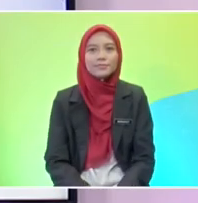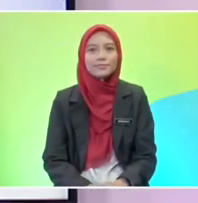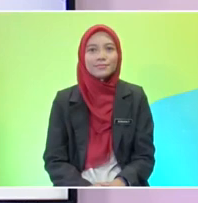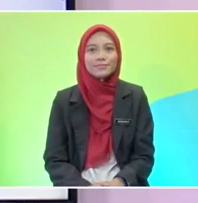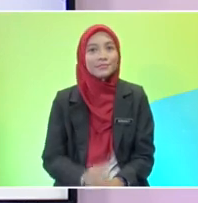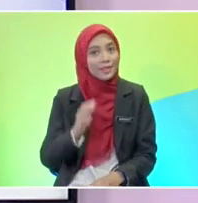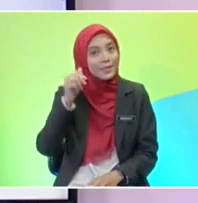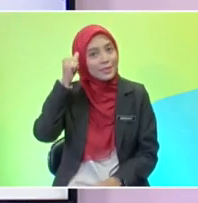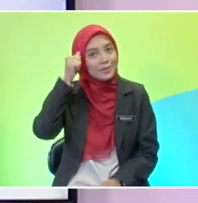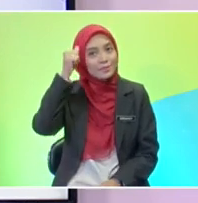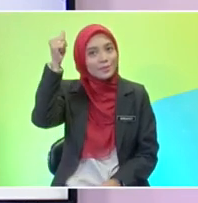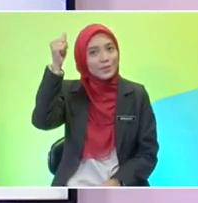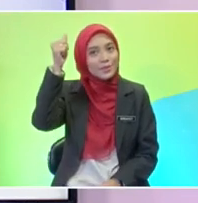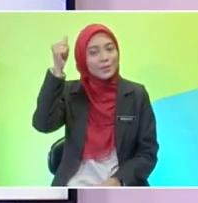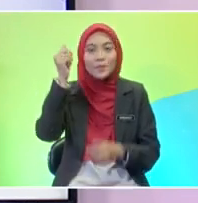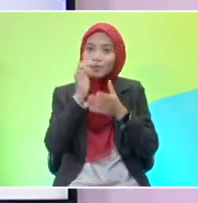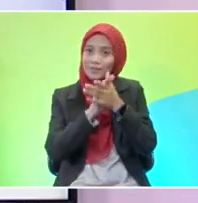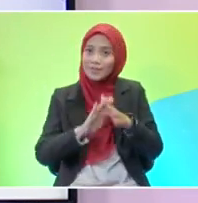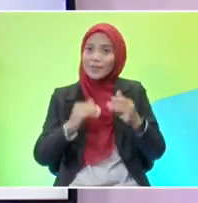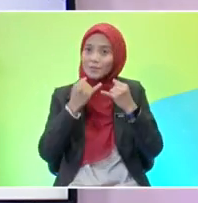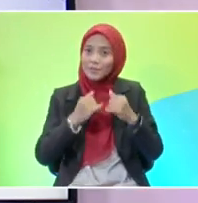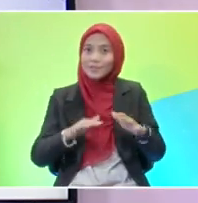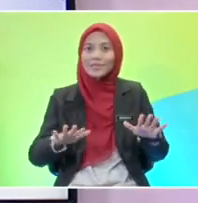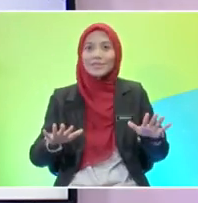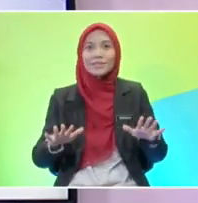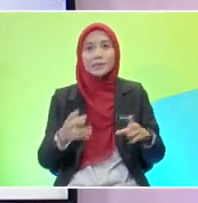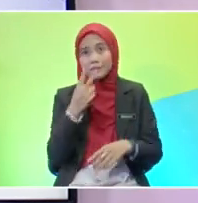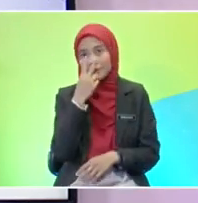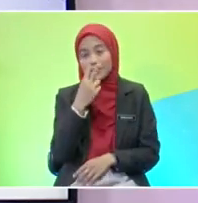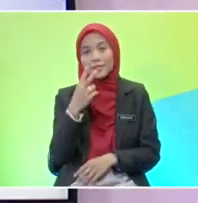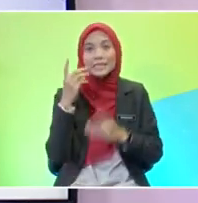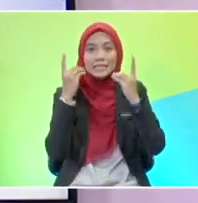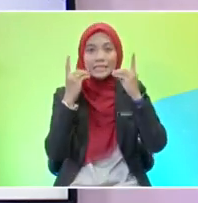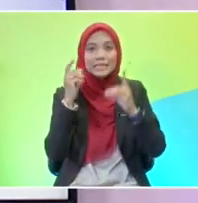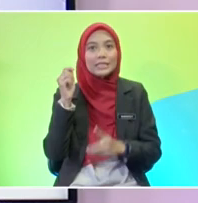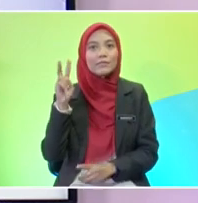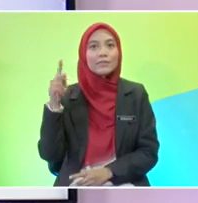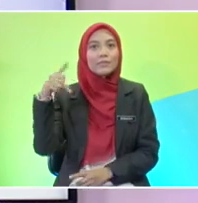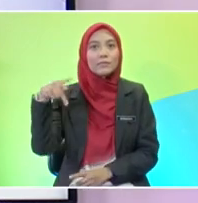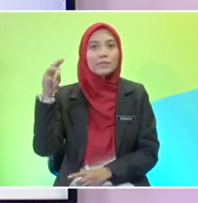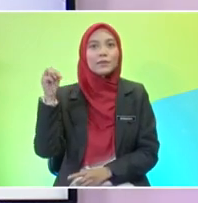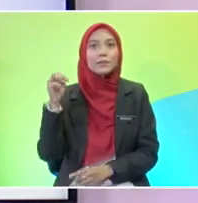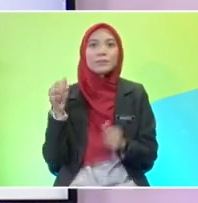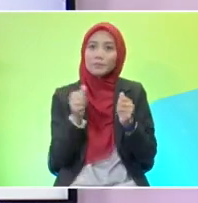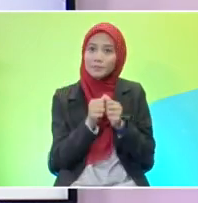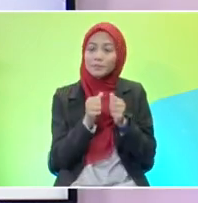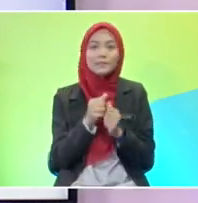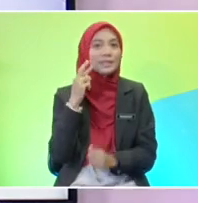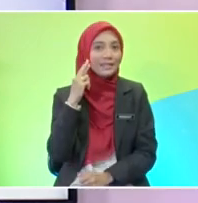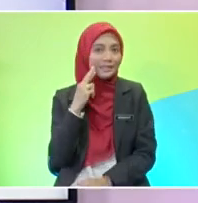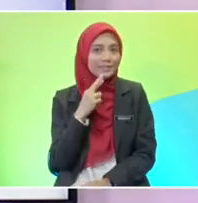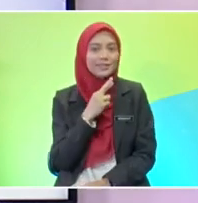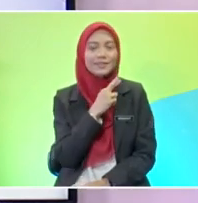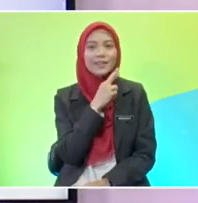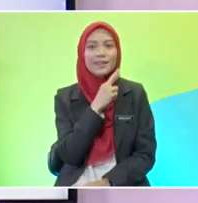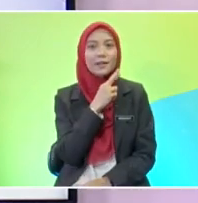Hai assalamualaikum Salam sejahtera anda sudah menyaksikan Didik Tiwi KPM hari ini bersama-sama dengan saya Ria selaku pengacara